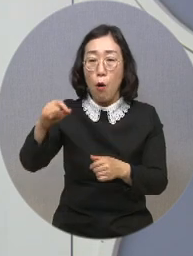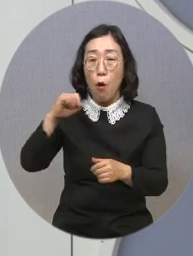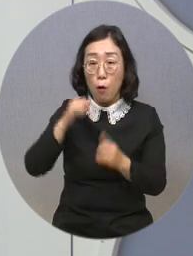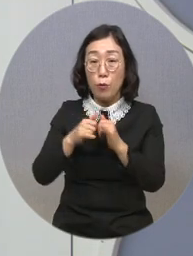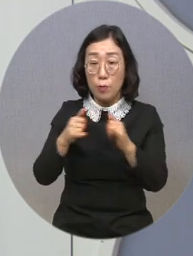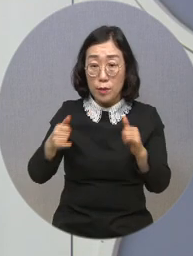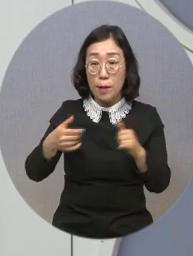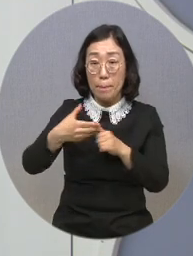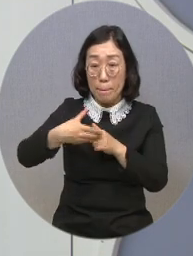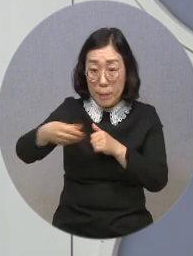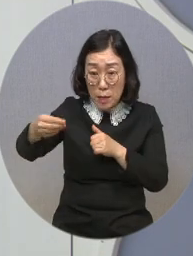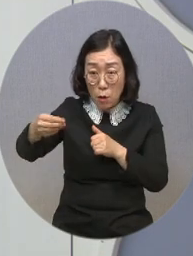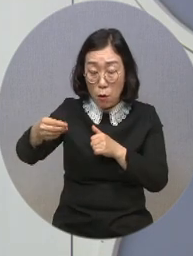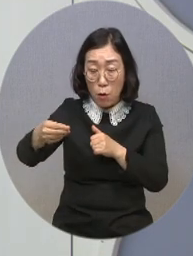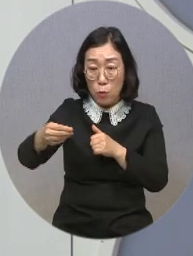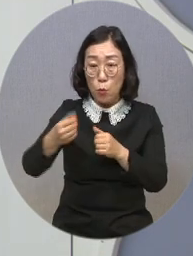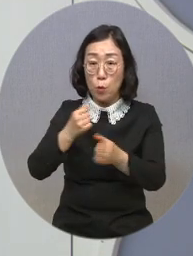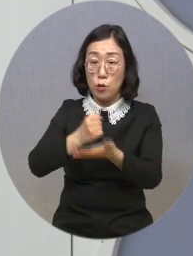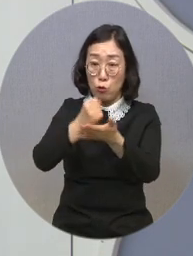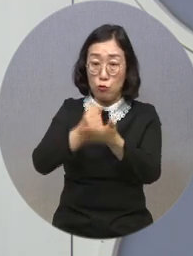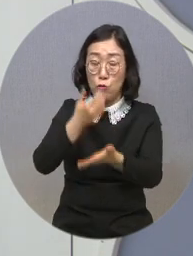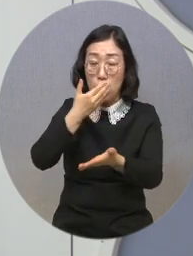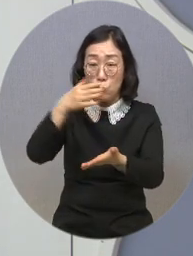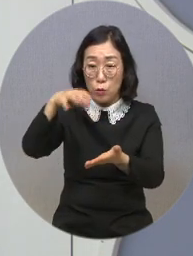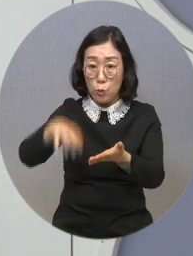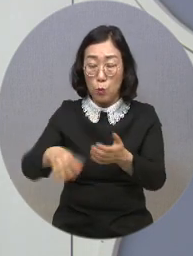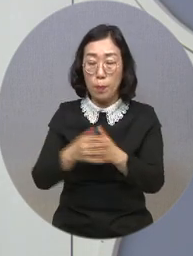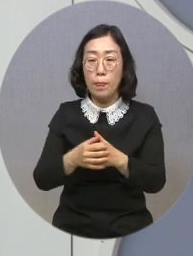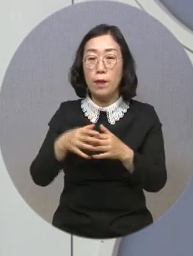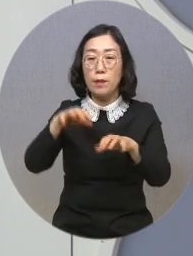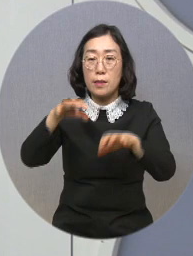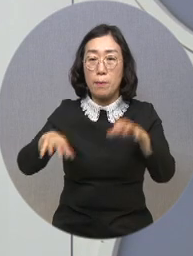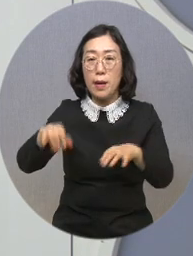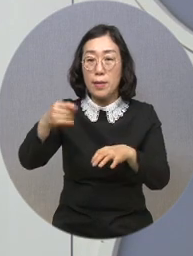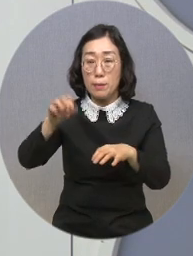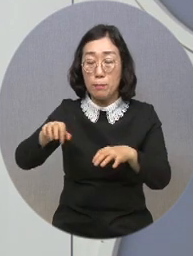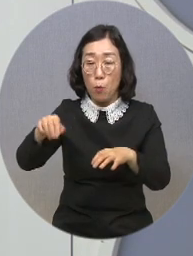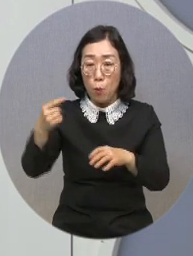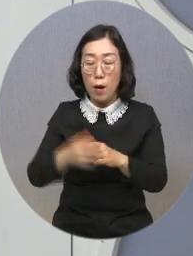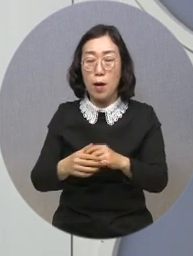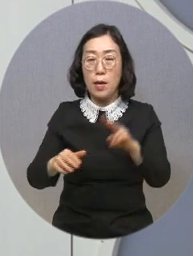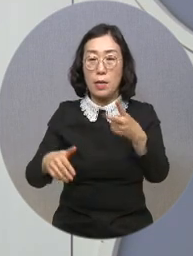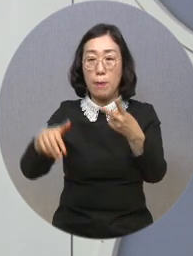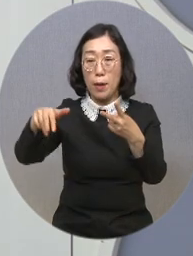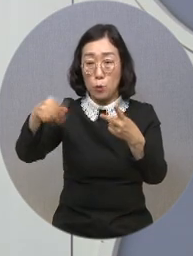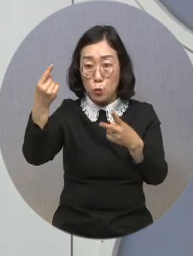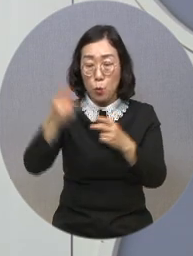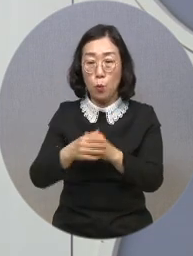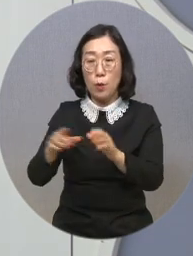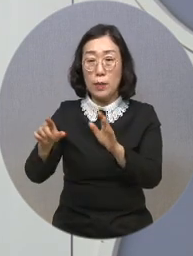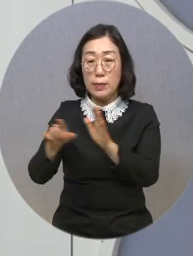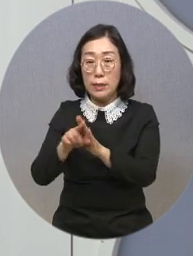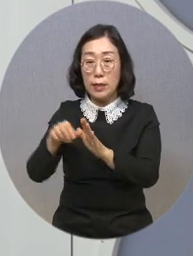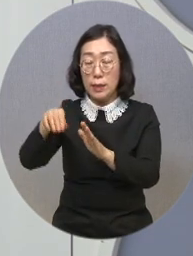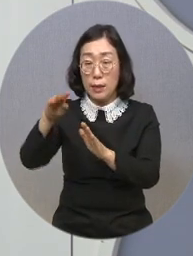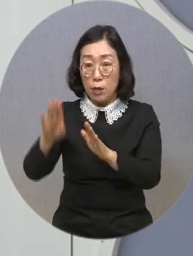이걸 수립해가지고 지금은 새마을금고가 약 200조, 신협이 한 100조.